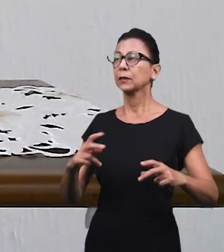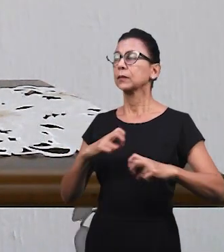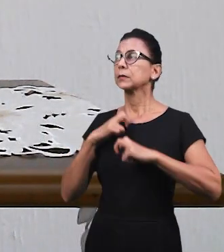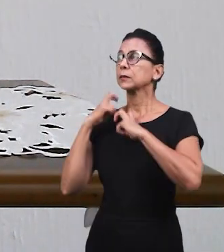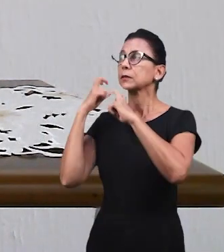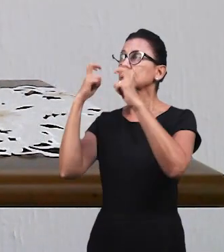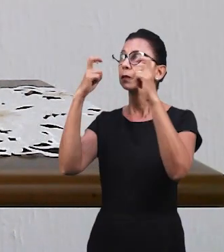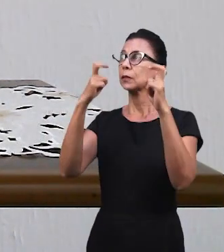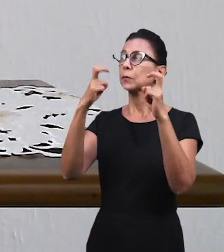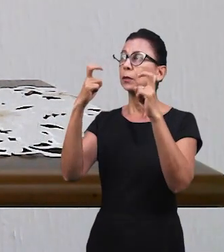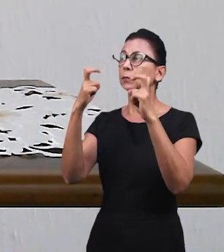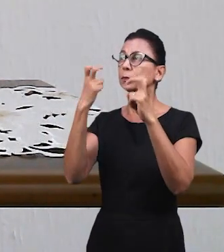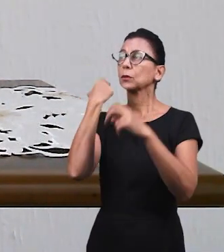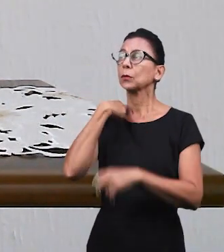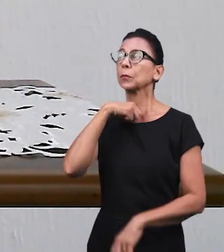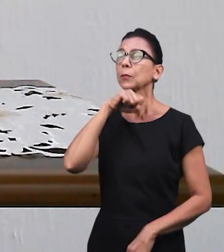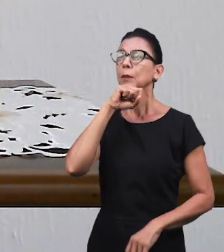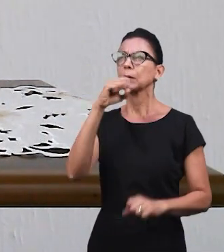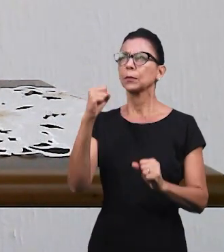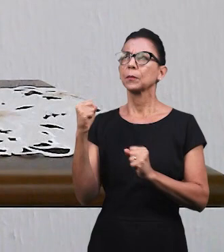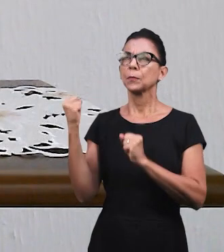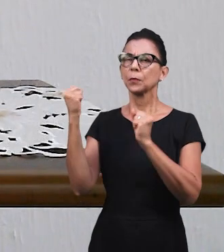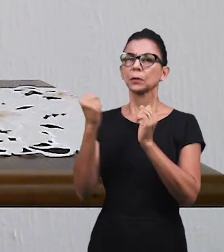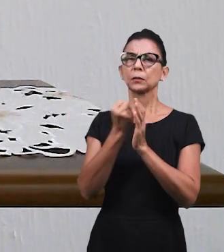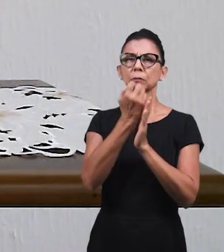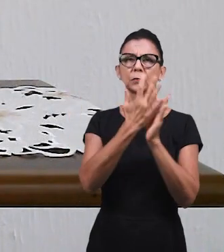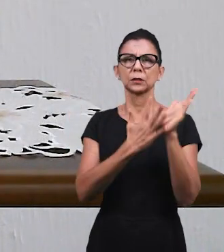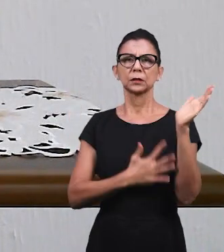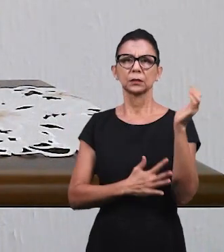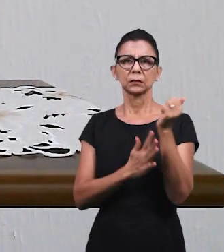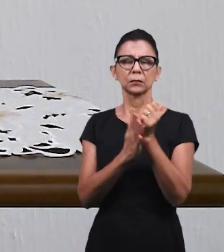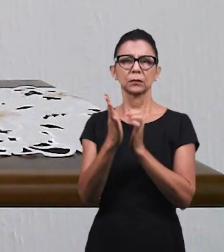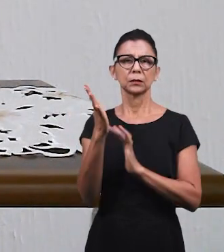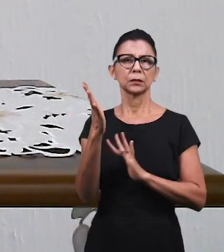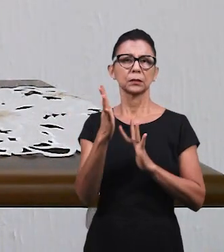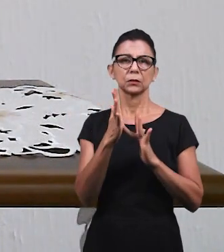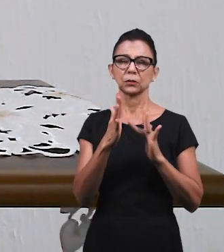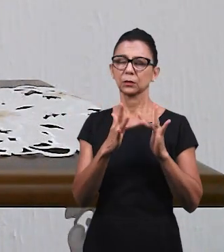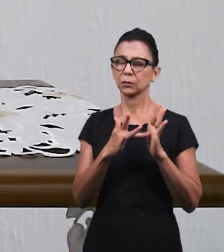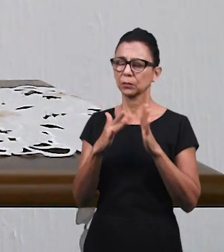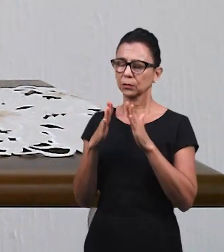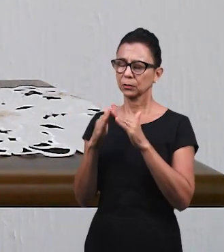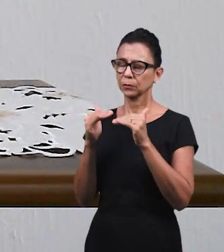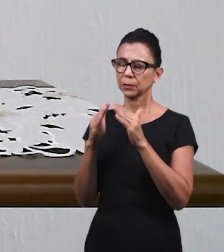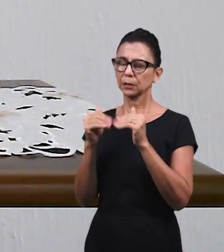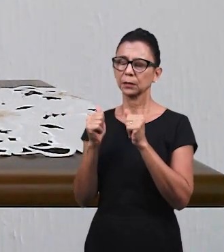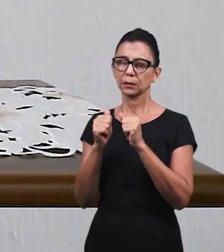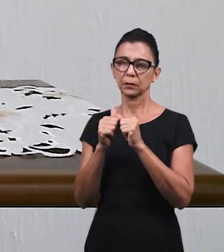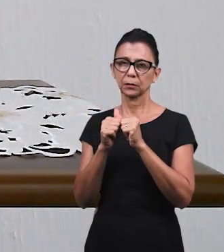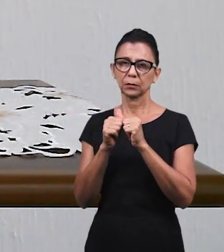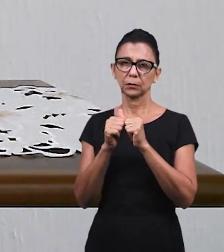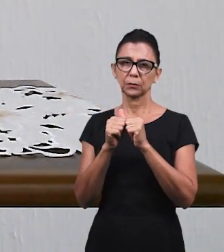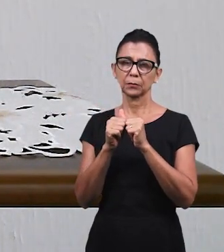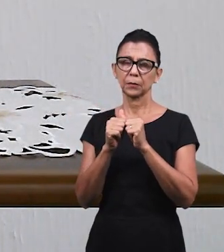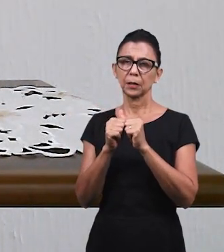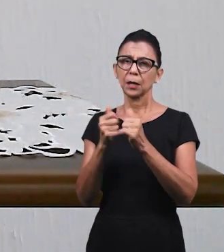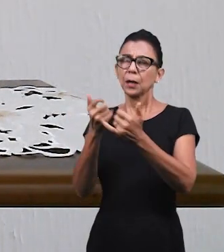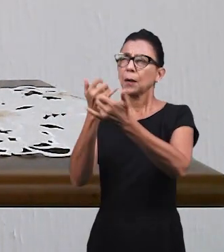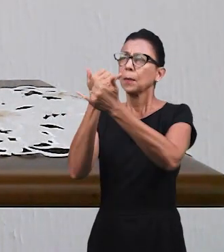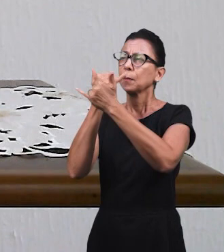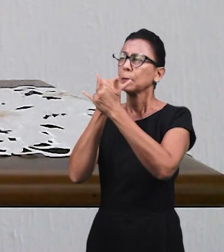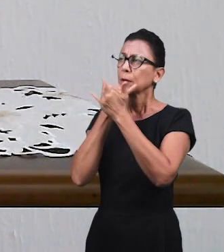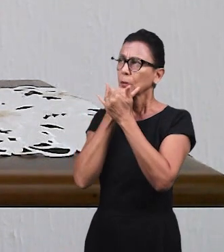Мы взываем, о Отче, о силе, которая в крови Господа Иисуса. Мы молим о